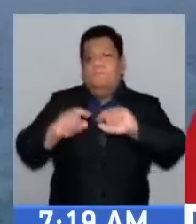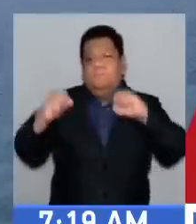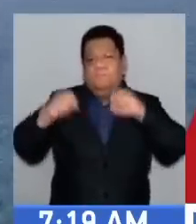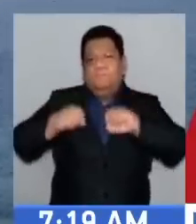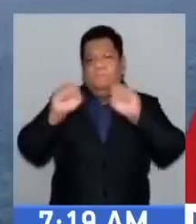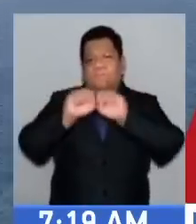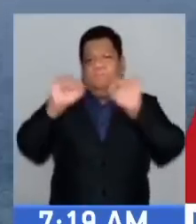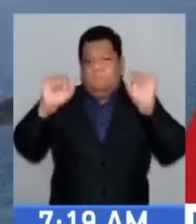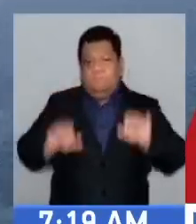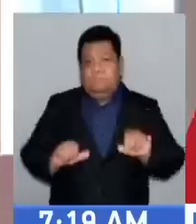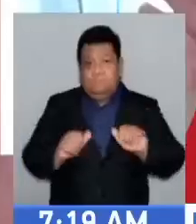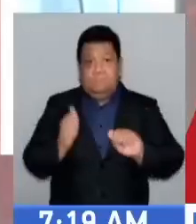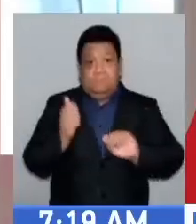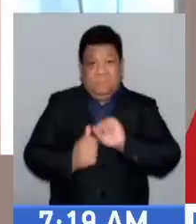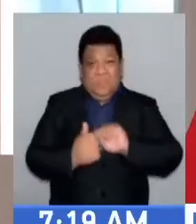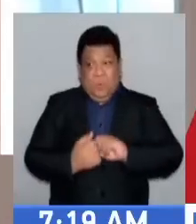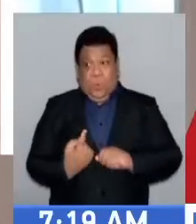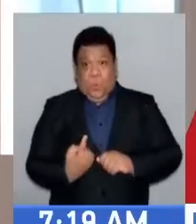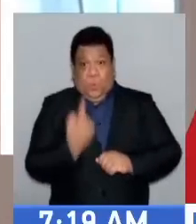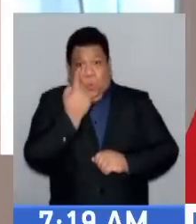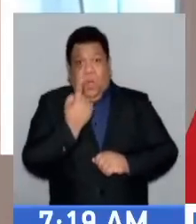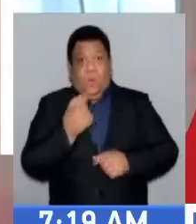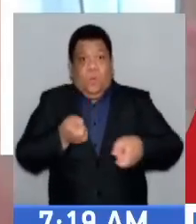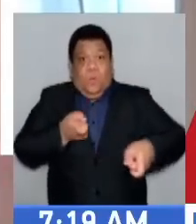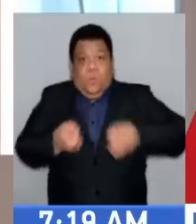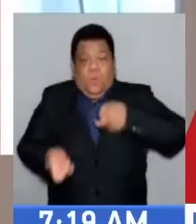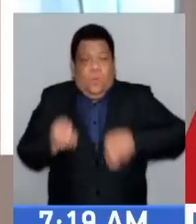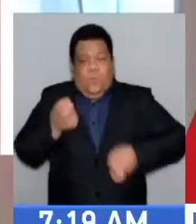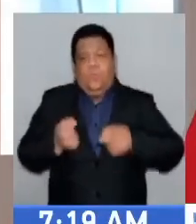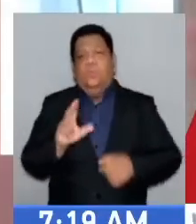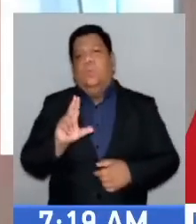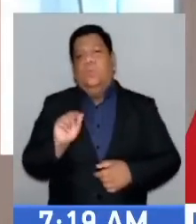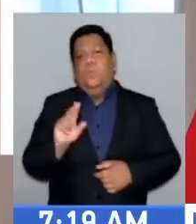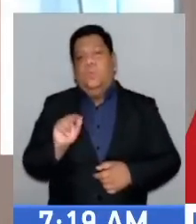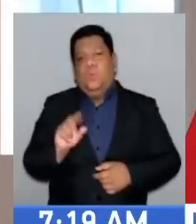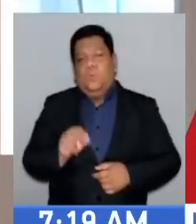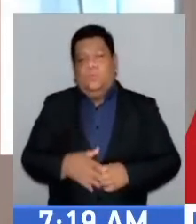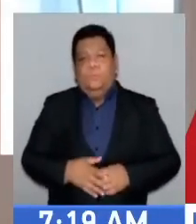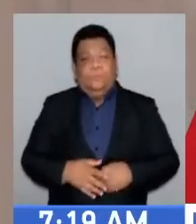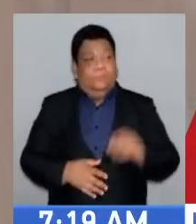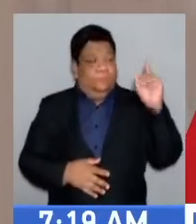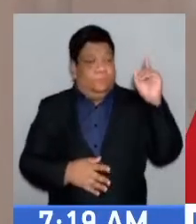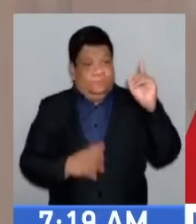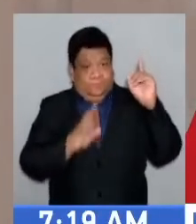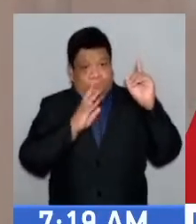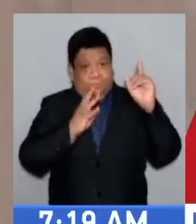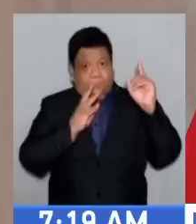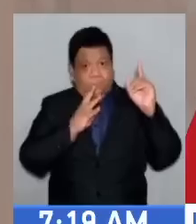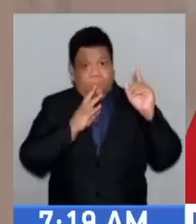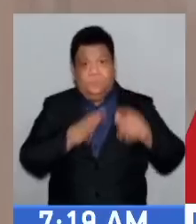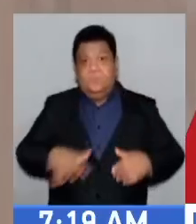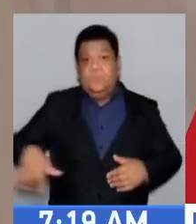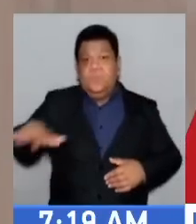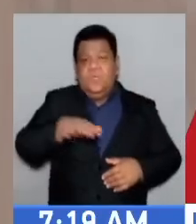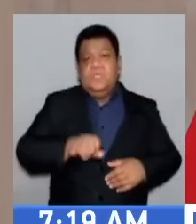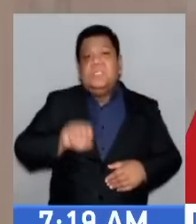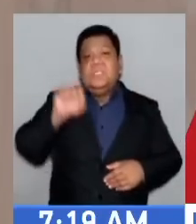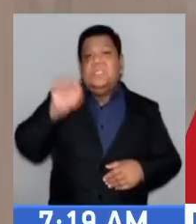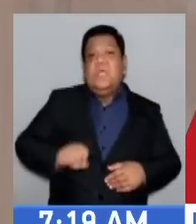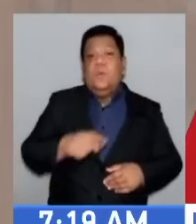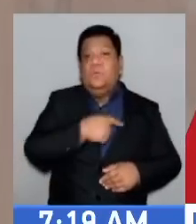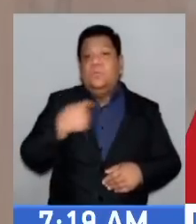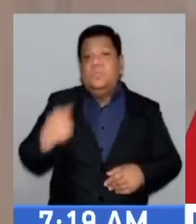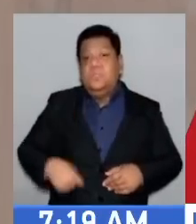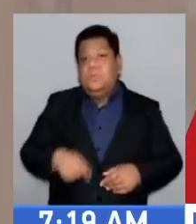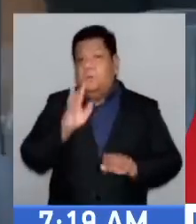ang may kontrol dito. Around the South China Sea, we all desire a more multipolar. However, the forces of